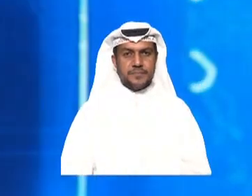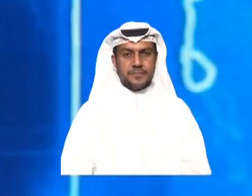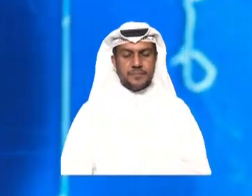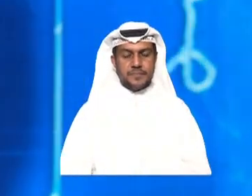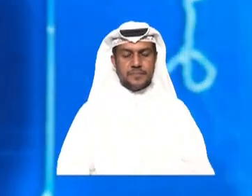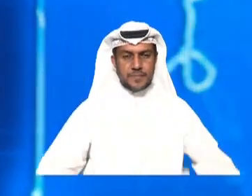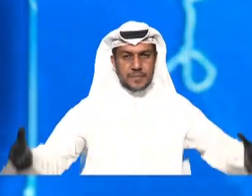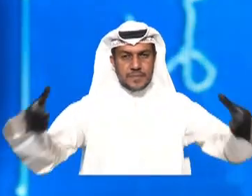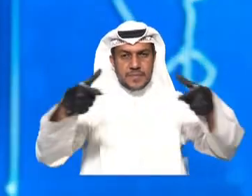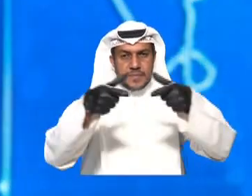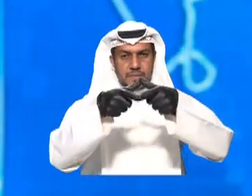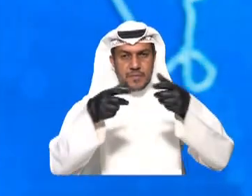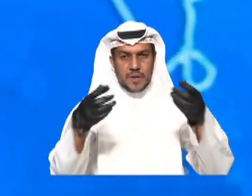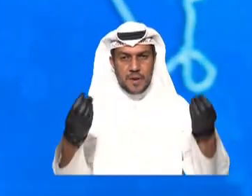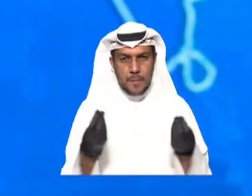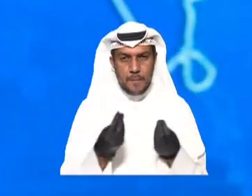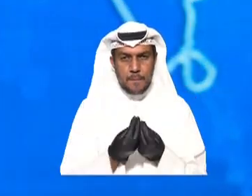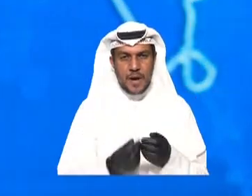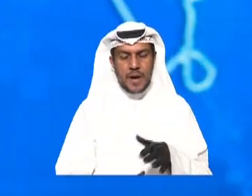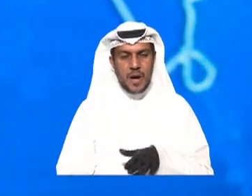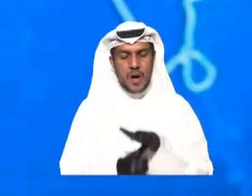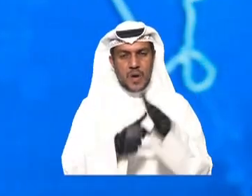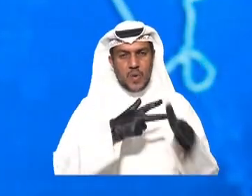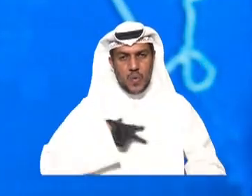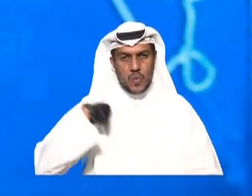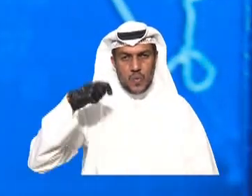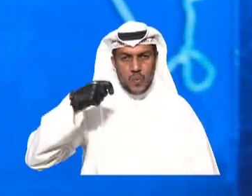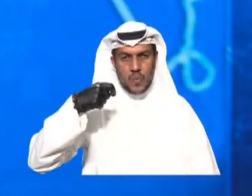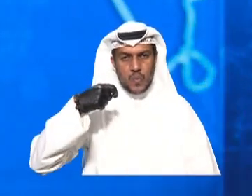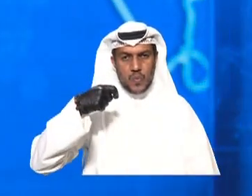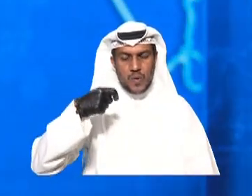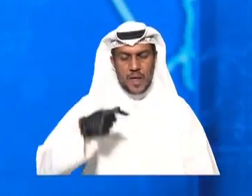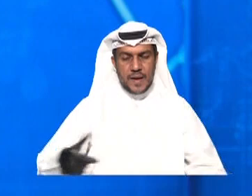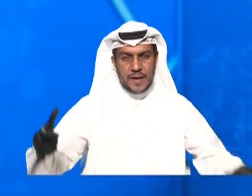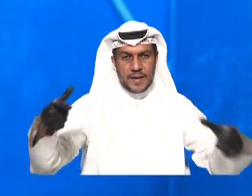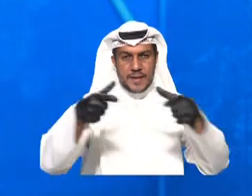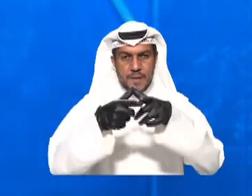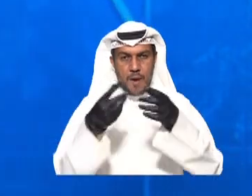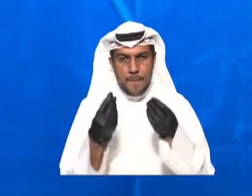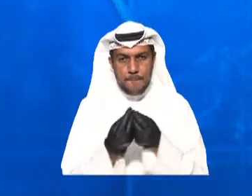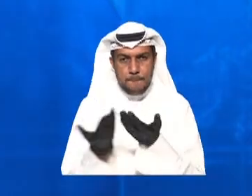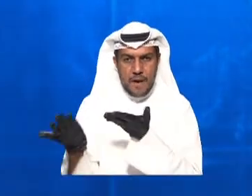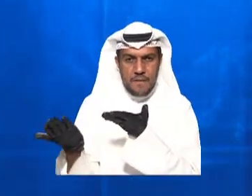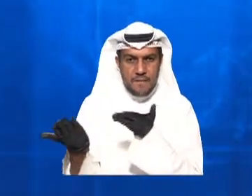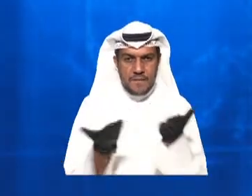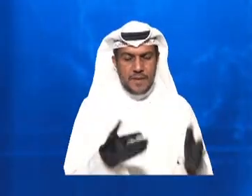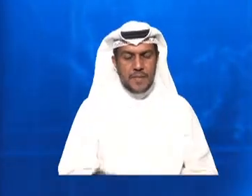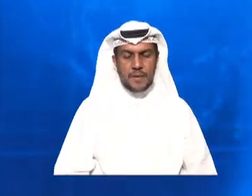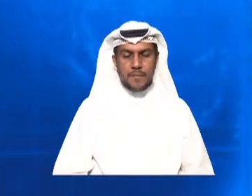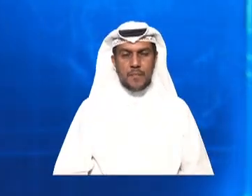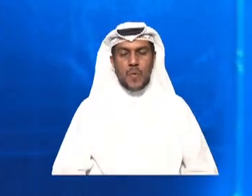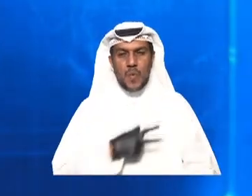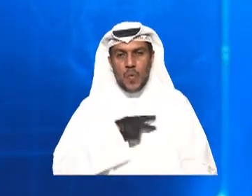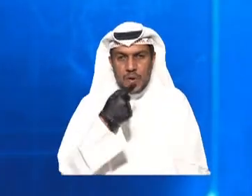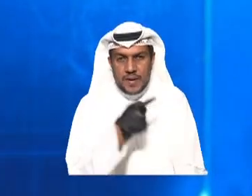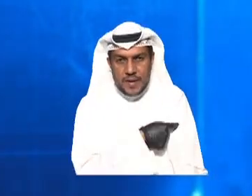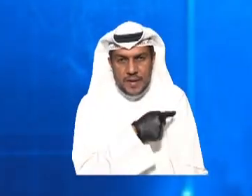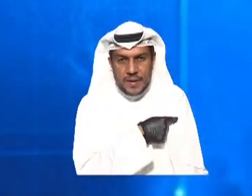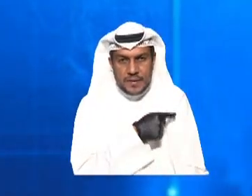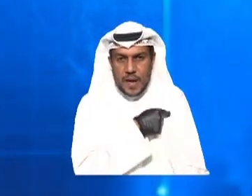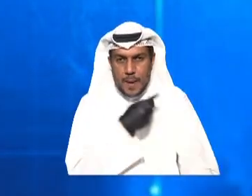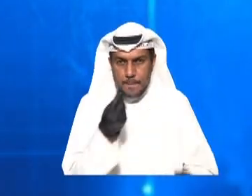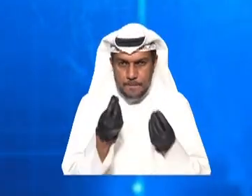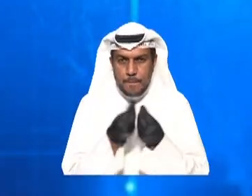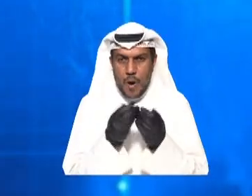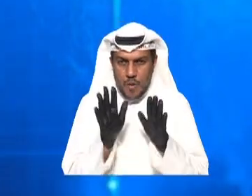اجتمع سمو الشيخ صباح خالد الحامد الصباح رئيس مجلس الوزراء في قصر السيف وبحضور معالي وزير الصحة الشيخ الدكتور باسل حمود